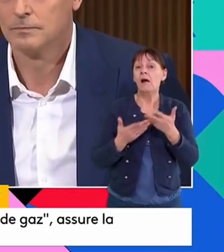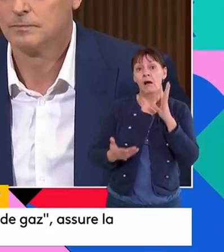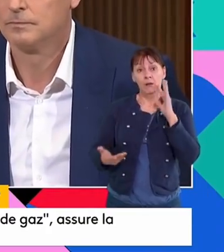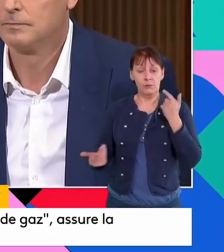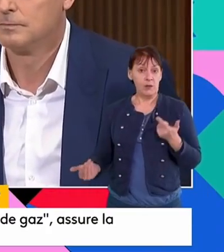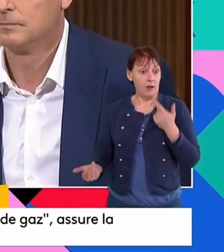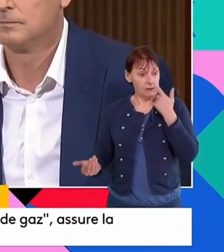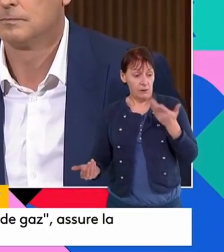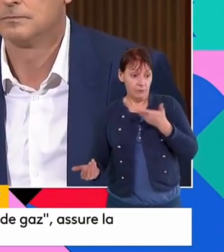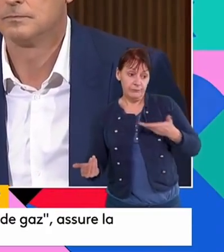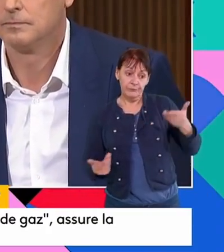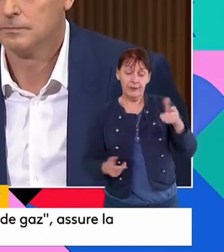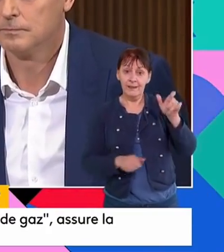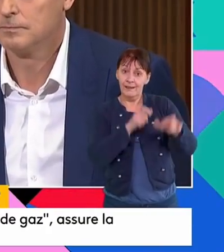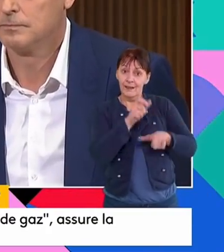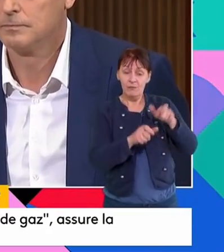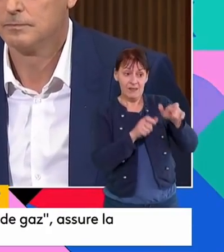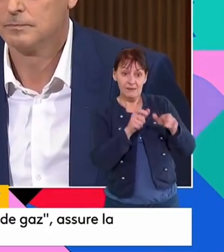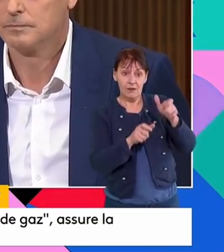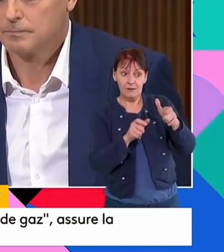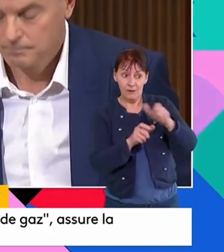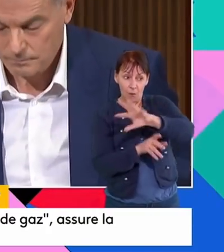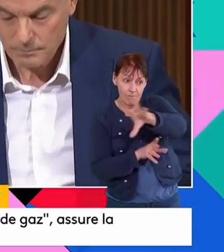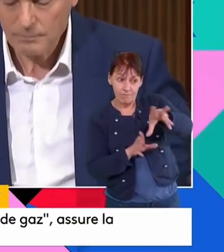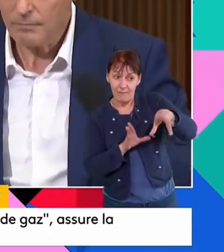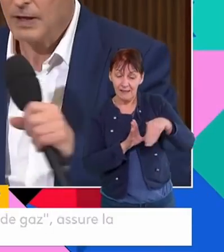participation du public et au CESE dans tout ce qu'il représente ?